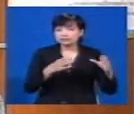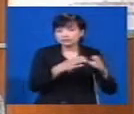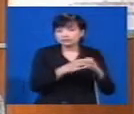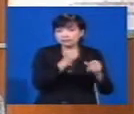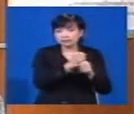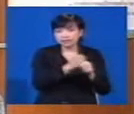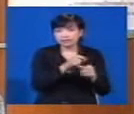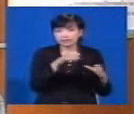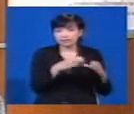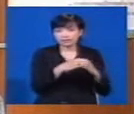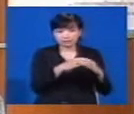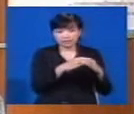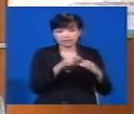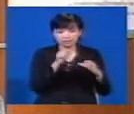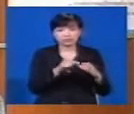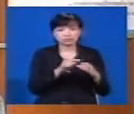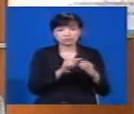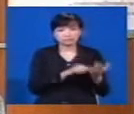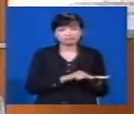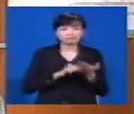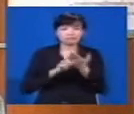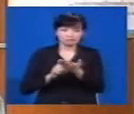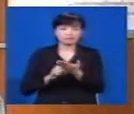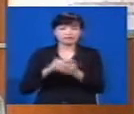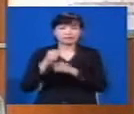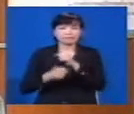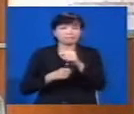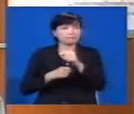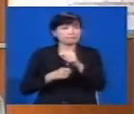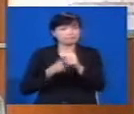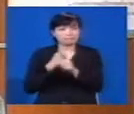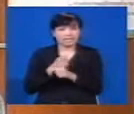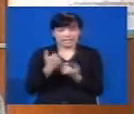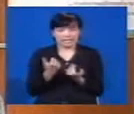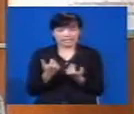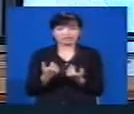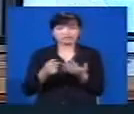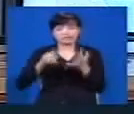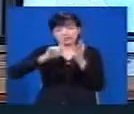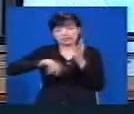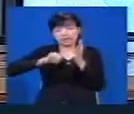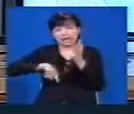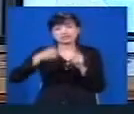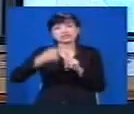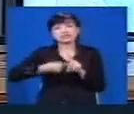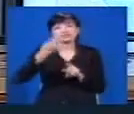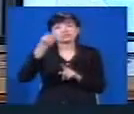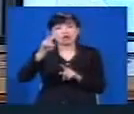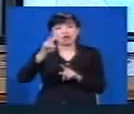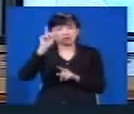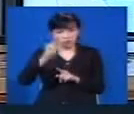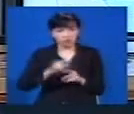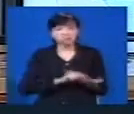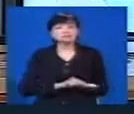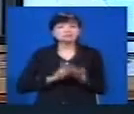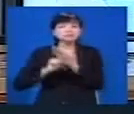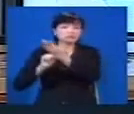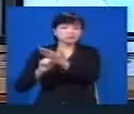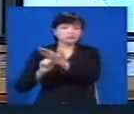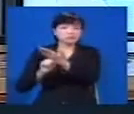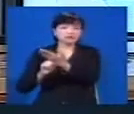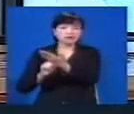ได้ภายในสิ้นปี2556ก็คือเดือนธันวาคมนี ้ครับ นะครับ นั่นหมายถึงว่าคณะทำงานย่อยทั้ง3ด้